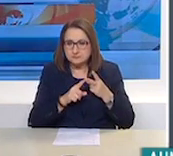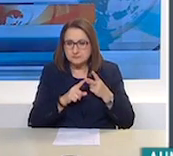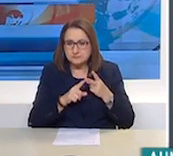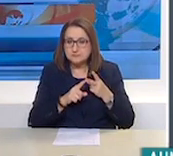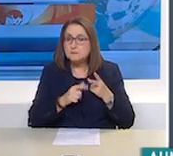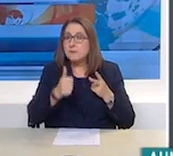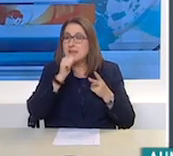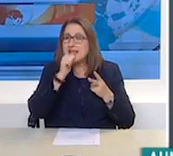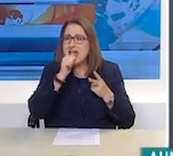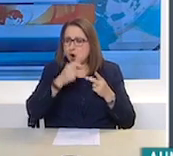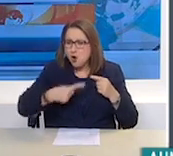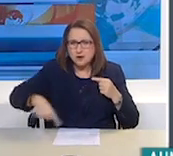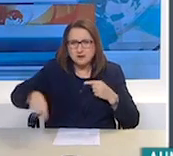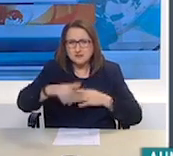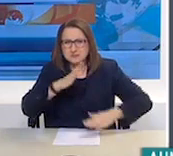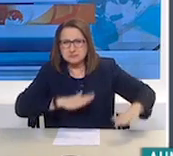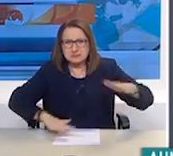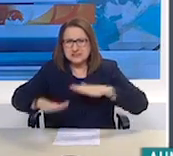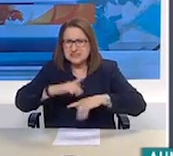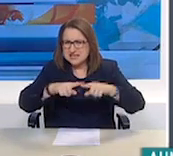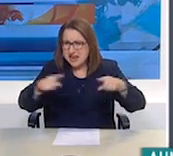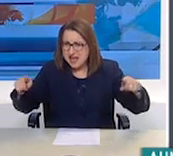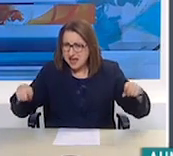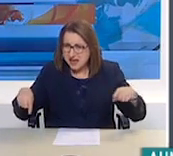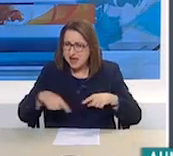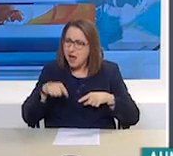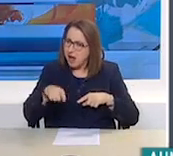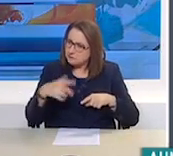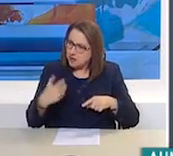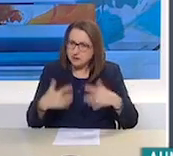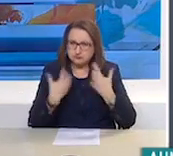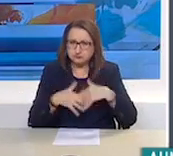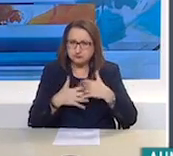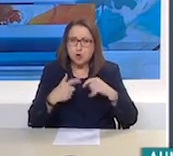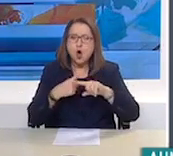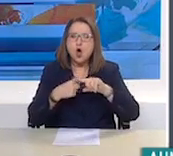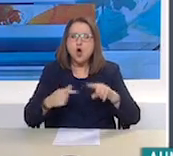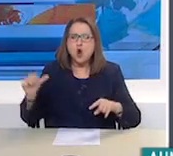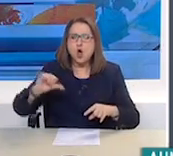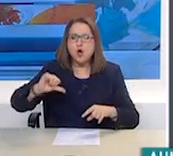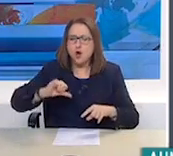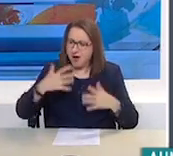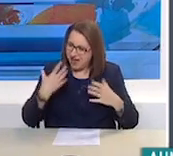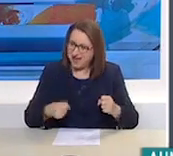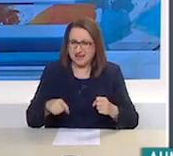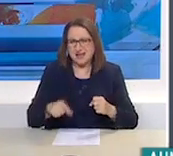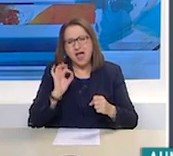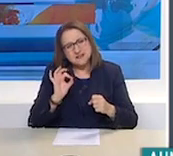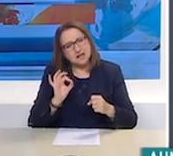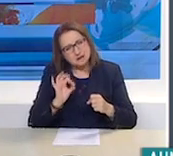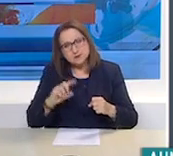το νερό της κολυμβητικής δεξαμενής υφίσταται μια συγκεκριμένη διαδικασία με χλωρίωση και τα επίπεδα του